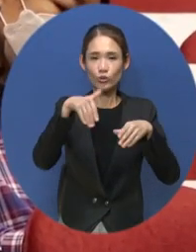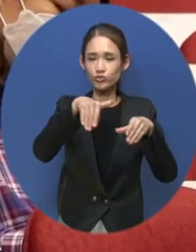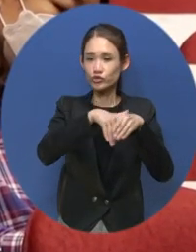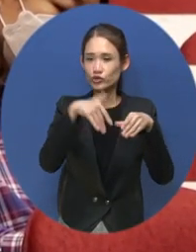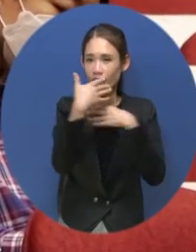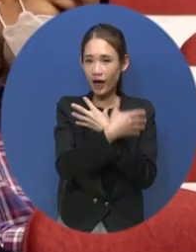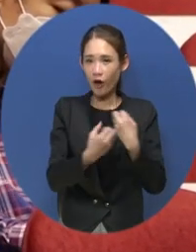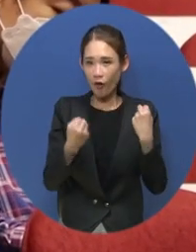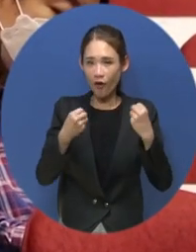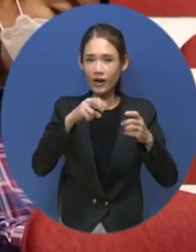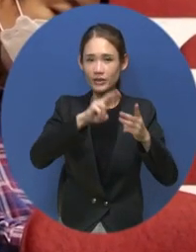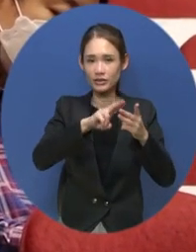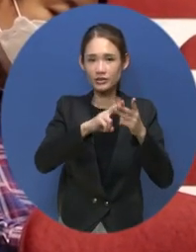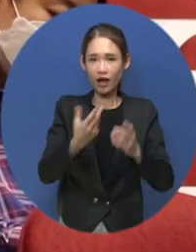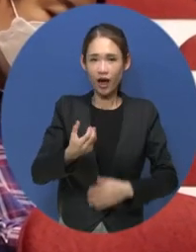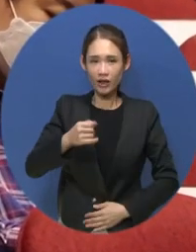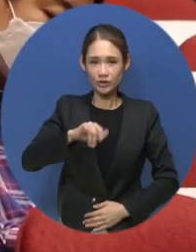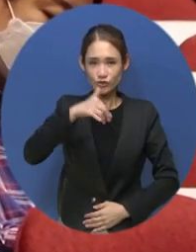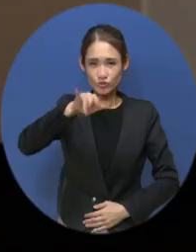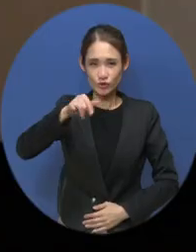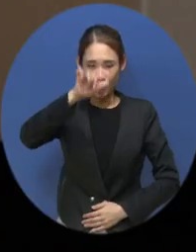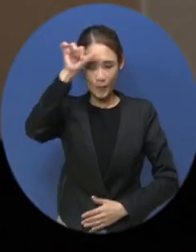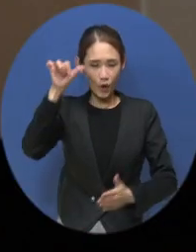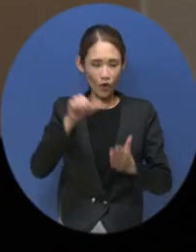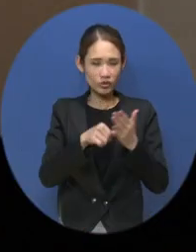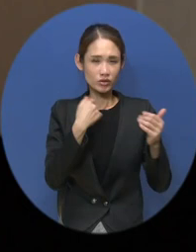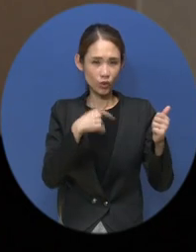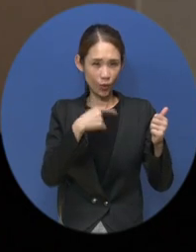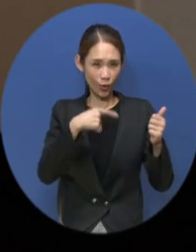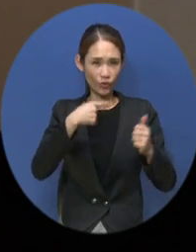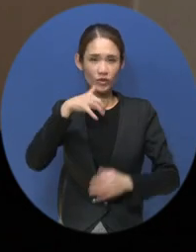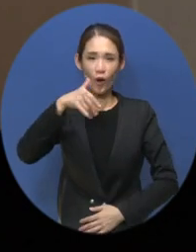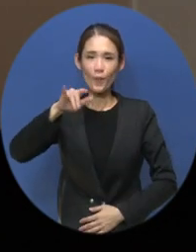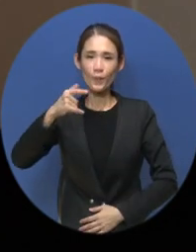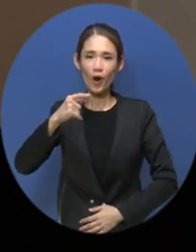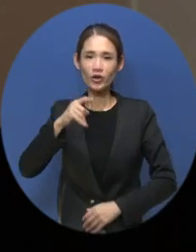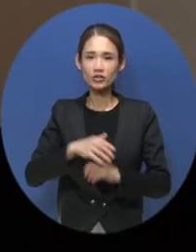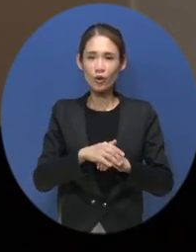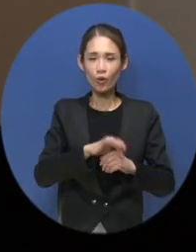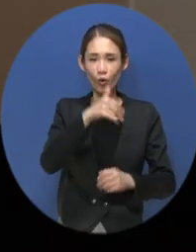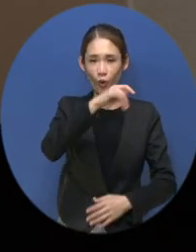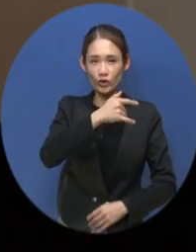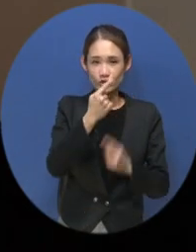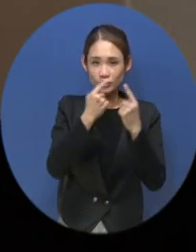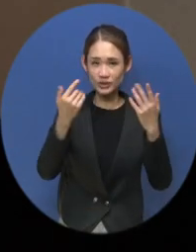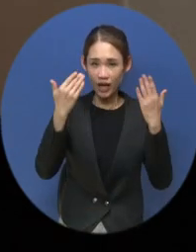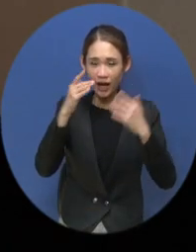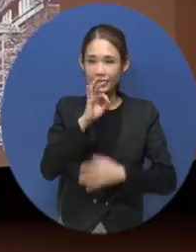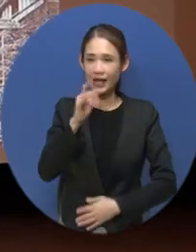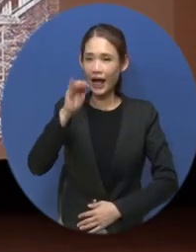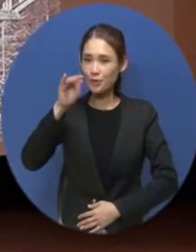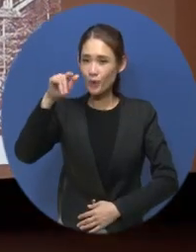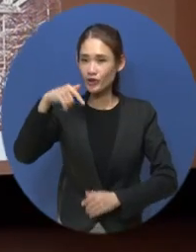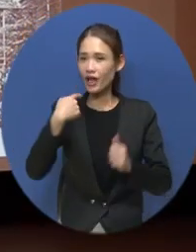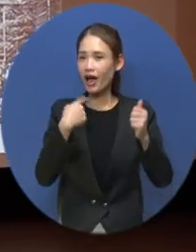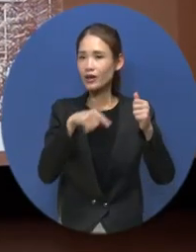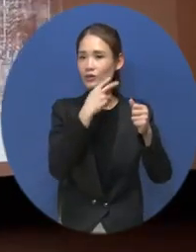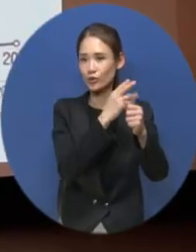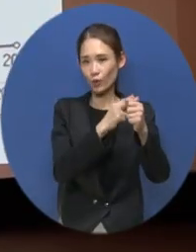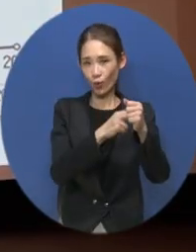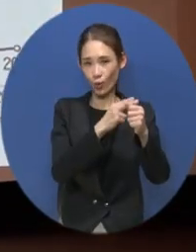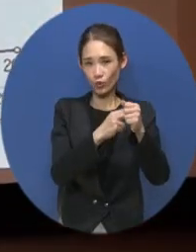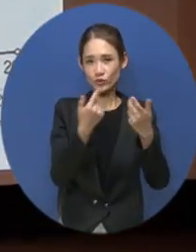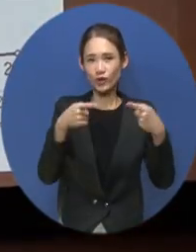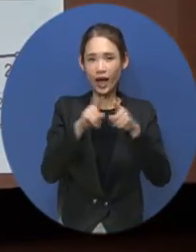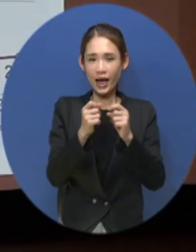순천문화건강센터에서 가진 순천평생교육 컨퍼런스는 공주대학교 양병창 교수의 시민이 함께